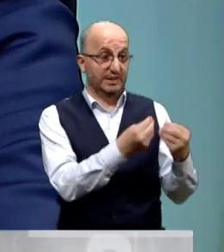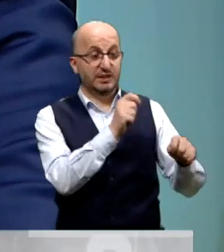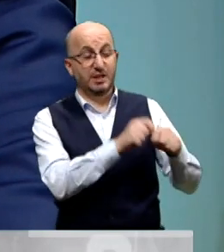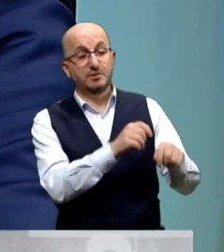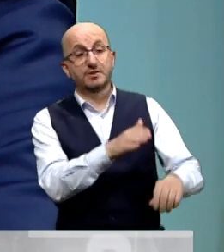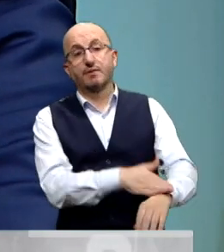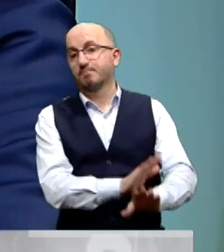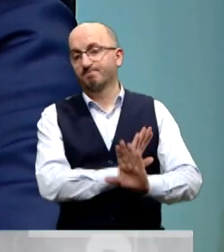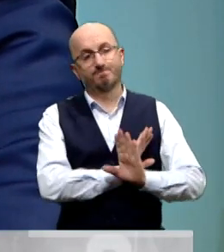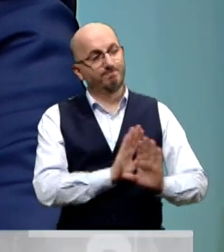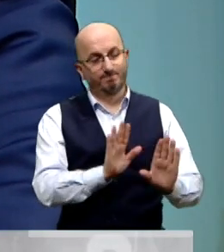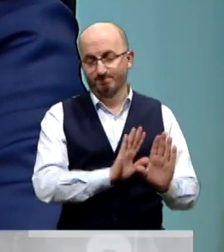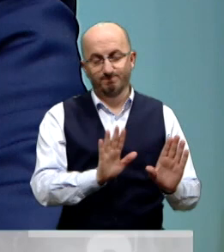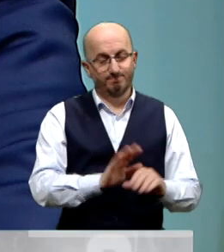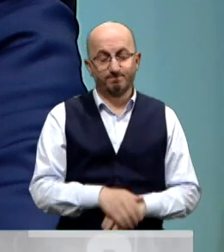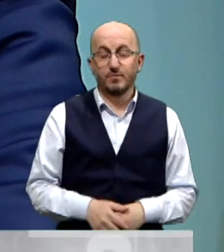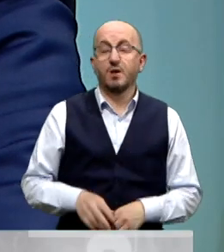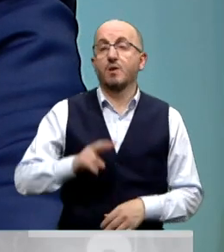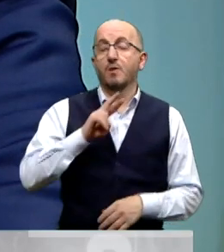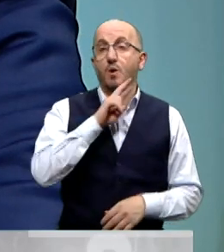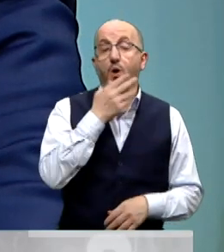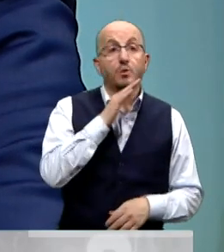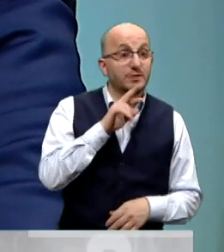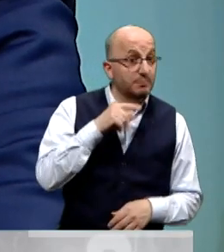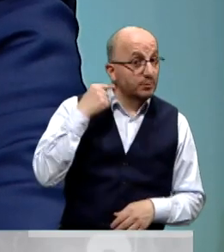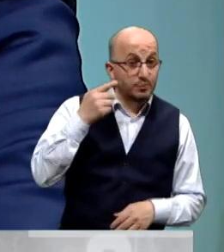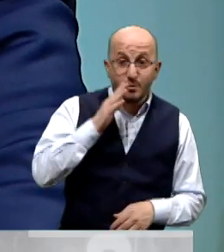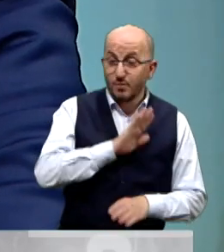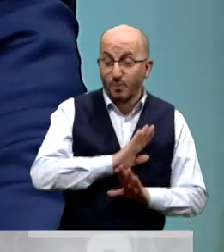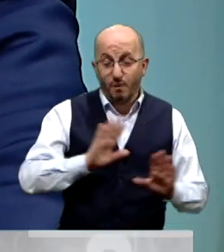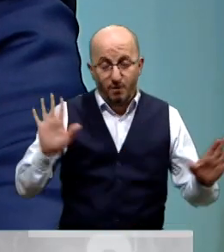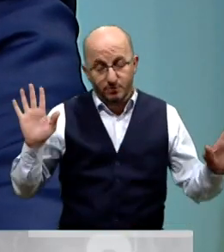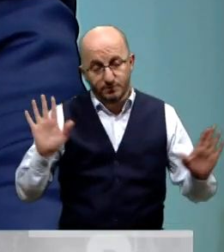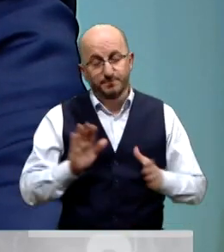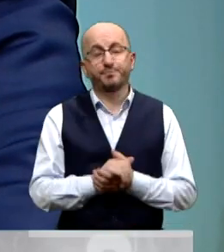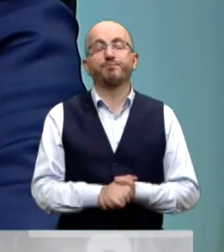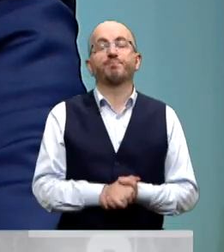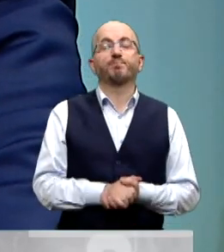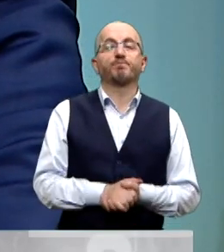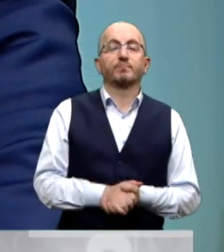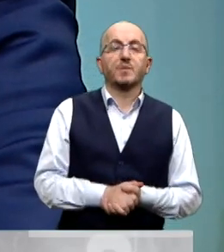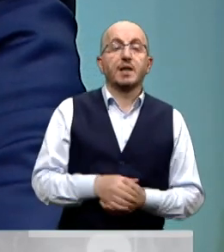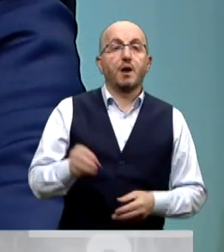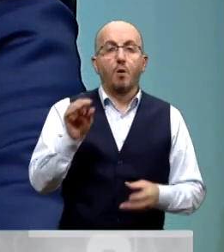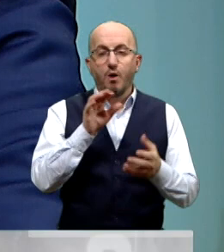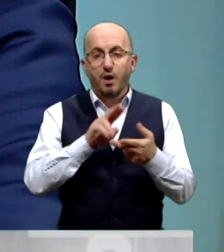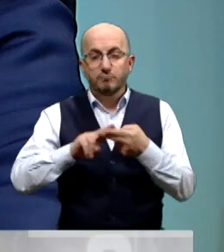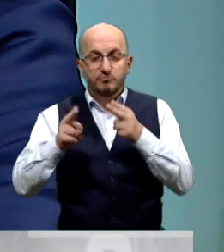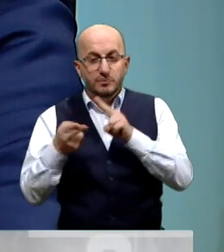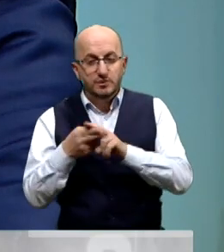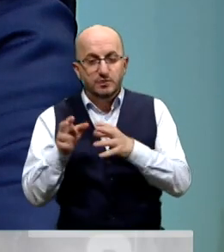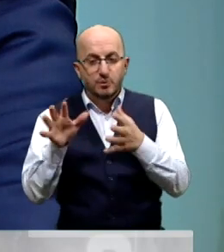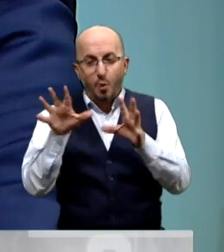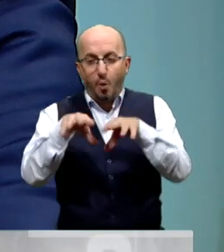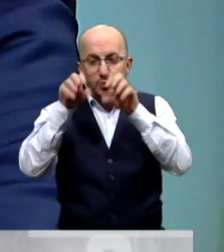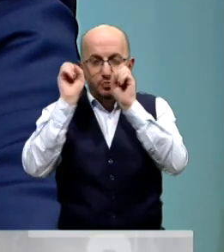yapılırsa sevaptır gibi veya bir günahı yoktur gibi bir anlayış kesinlikle söz konusu olmaz sihir en büyük günahlardan